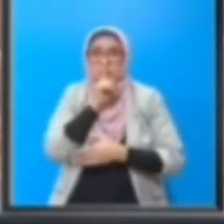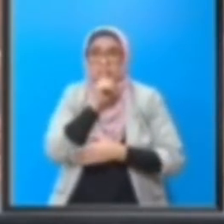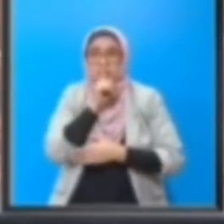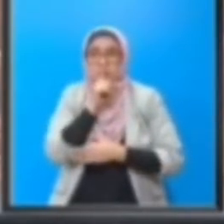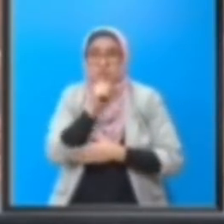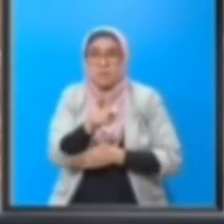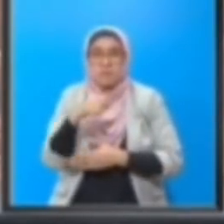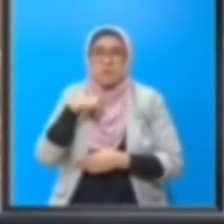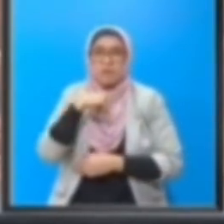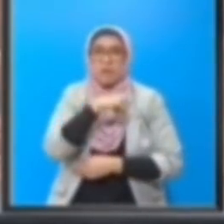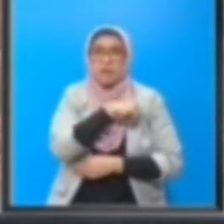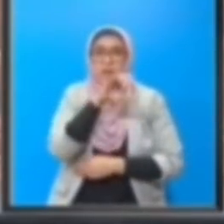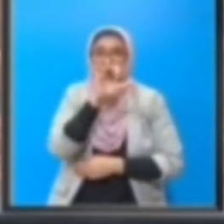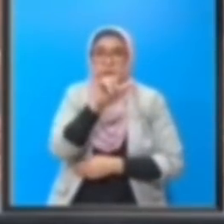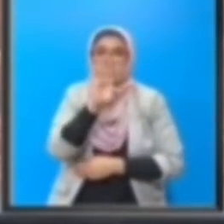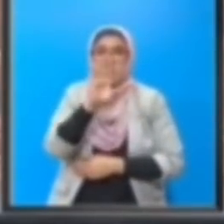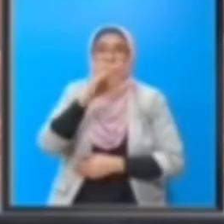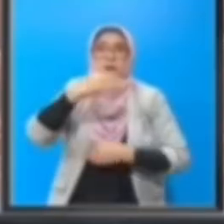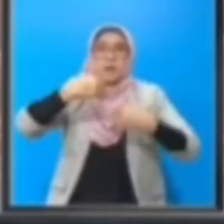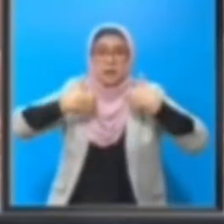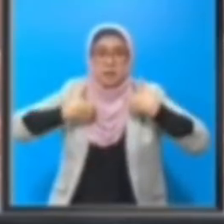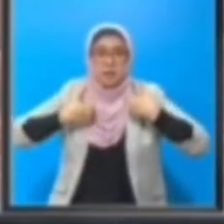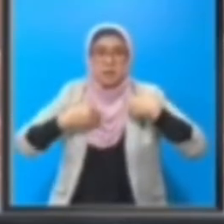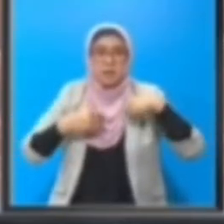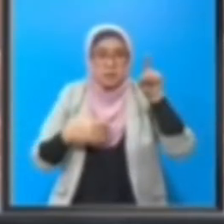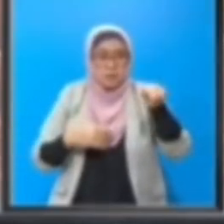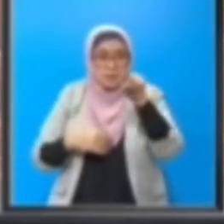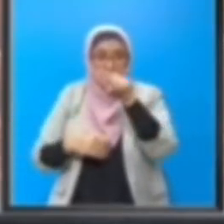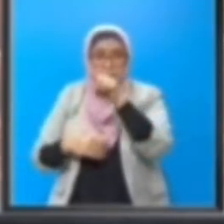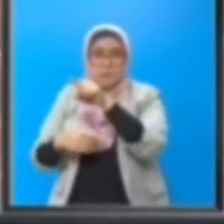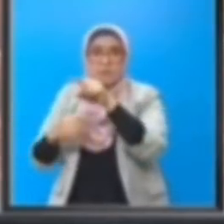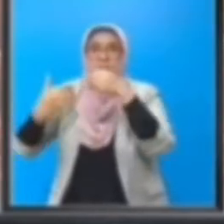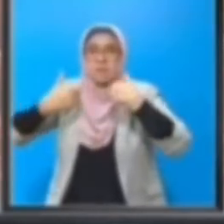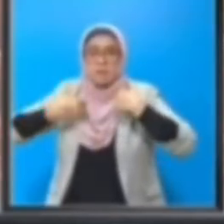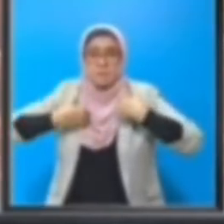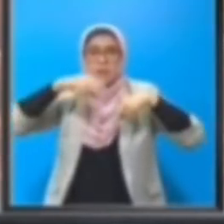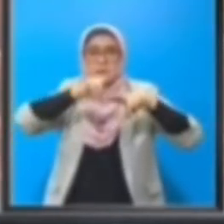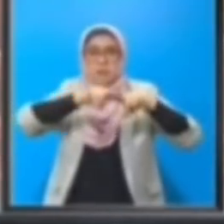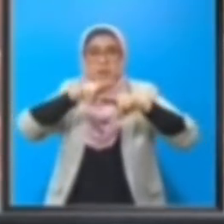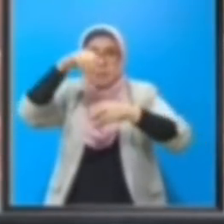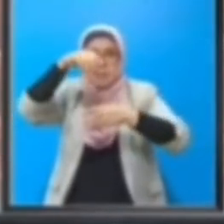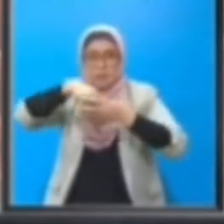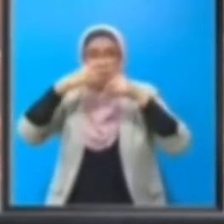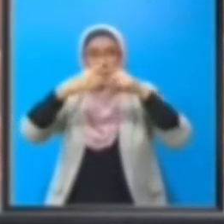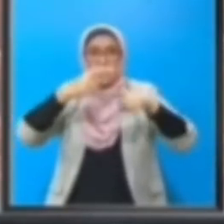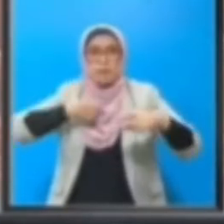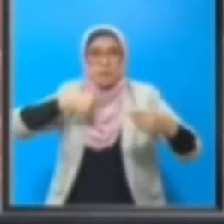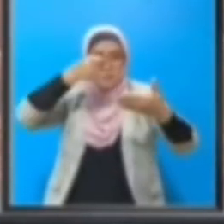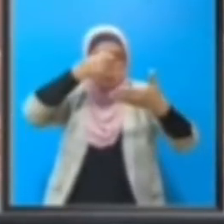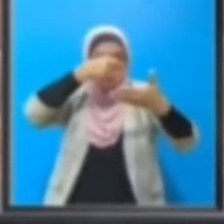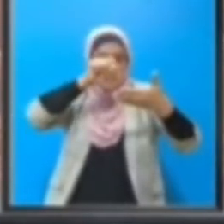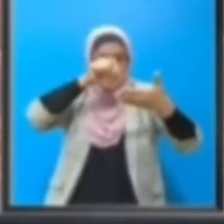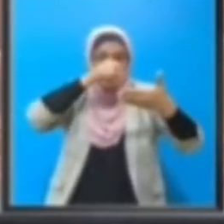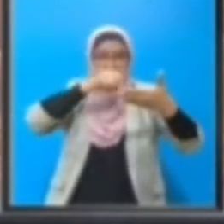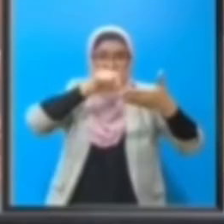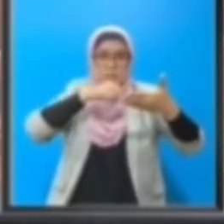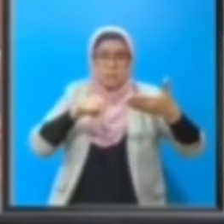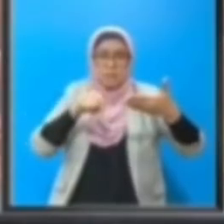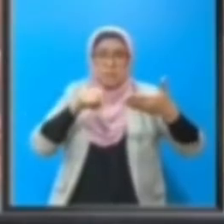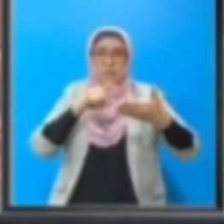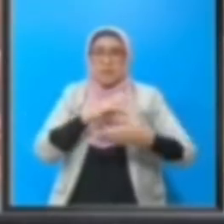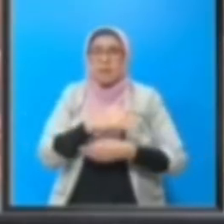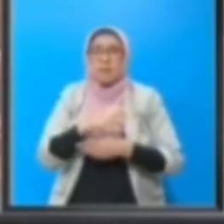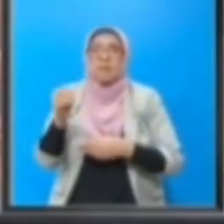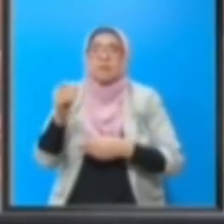memastikan bahawa Ahli Berhormat ada dan dia melihat ke Ahli Berhormat berada di situ dan menandakan dalam peta-peta itu. Tuan Yang Dipertua, apa